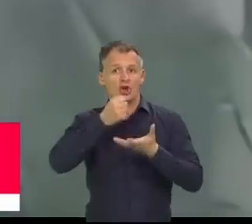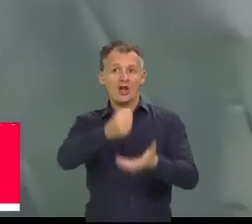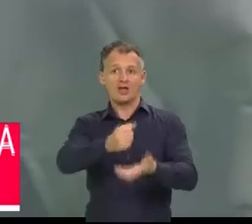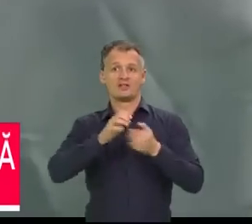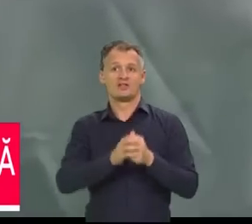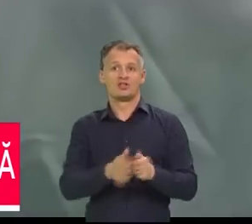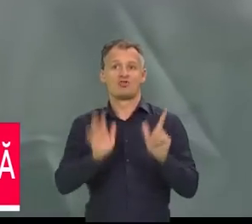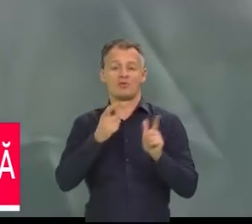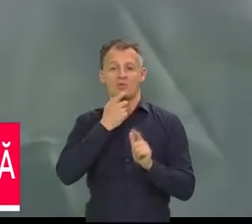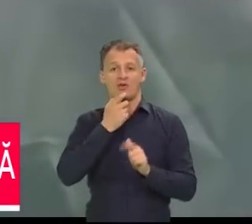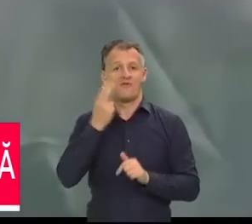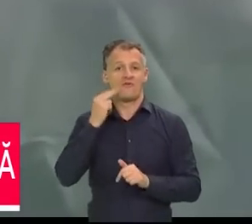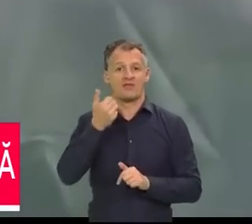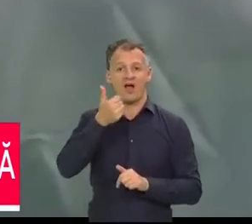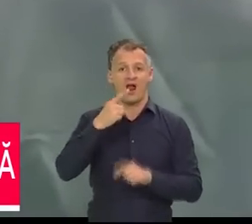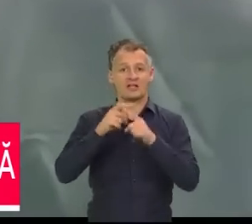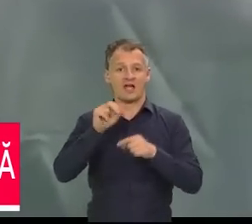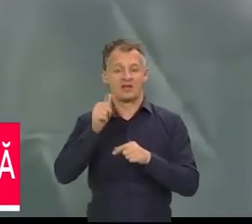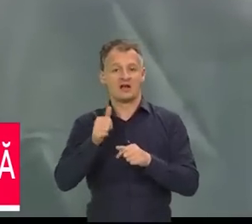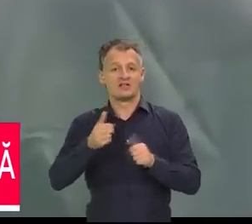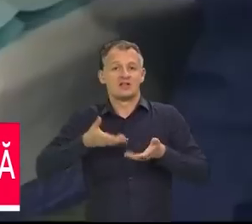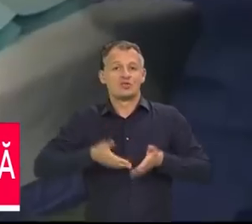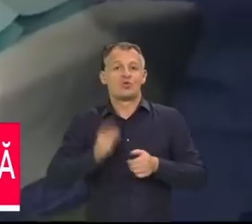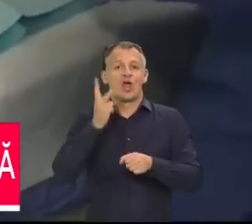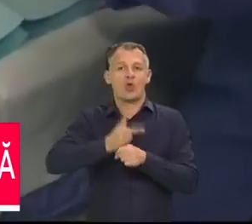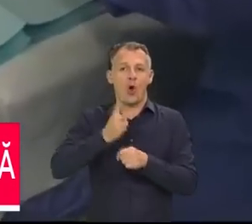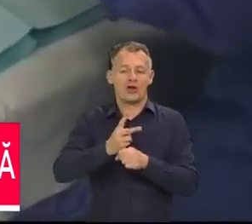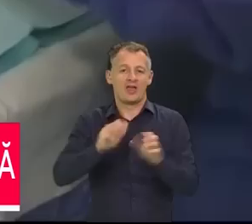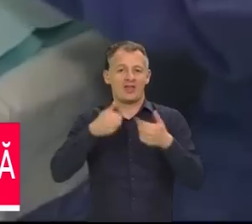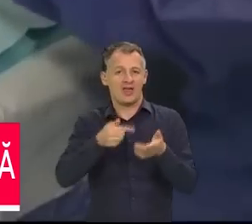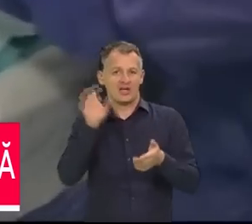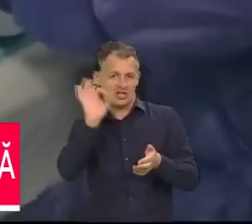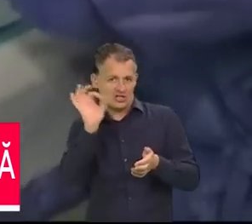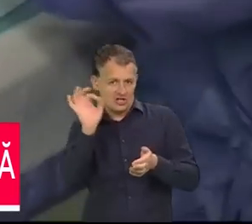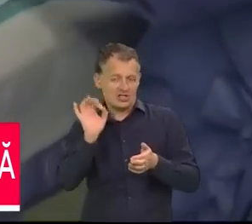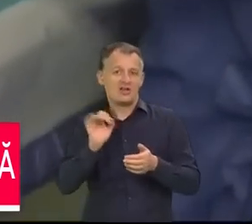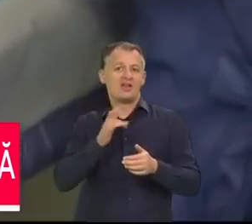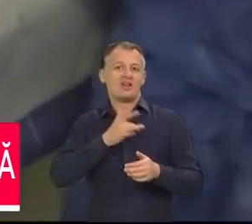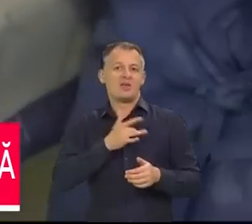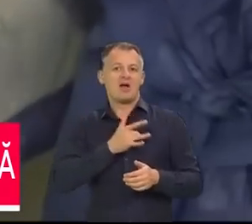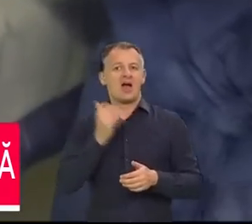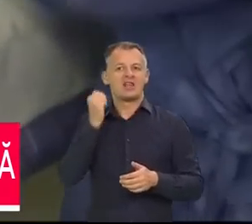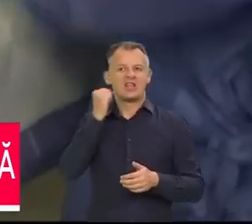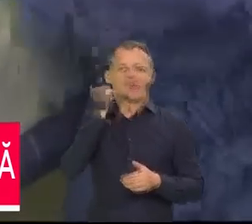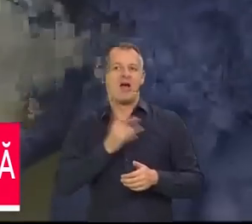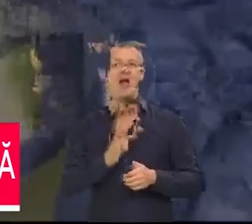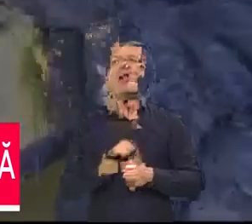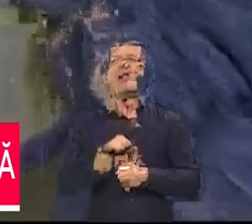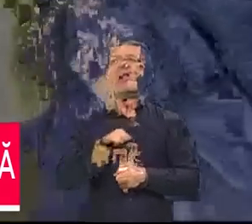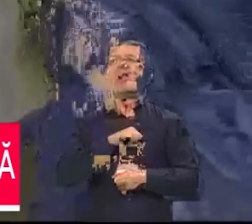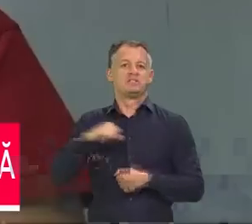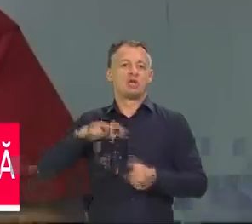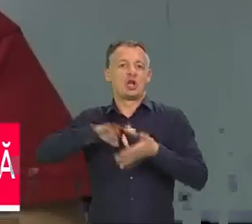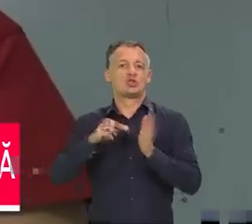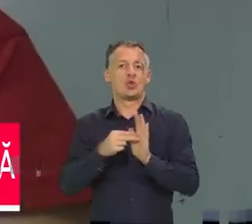La 17 ani, Alexandra s-a născut a doua oară. I-a dat această șansă neprețuită o inimă artificială. Singura soluție prin care adolescenta putea